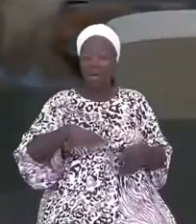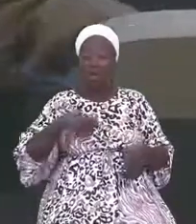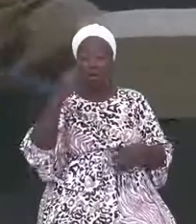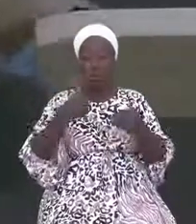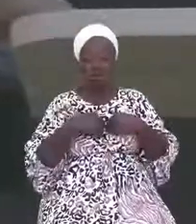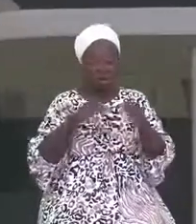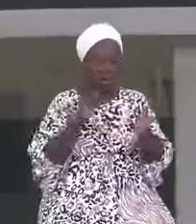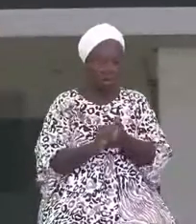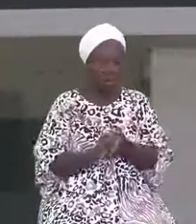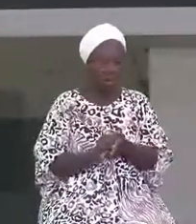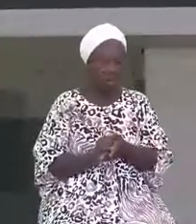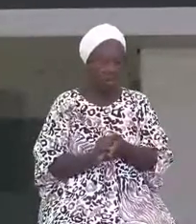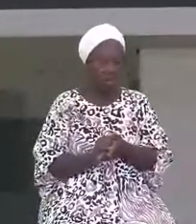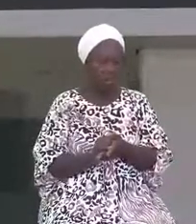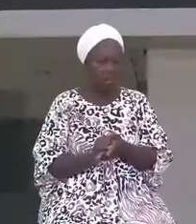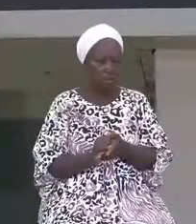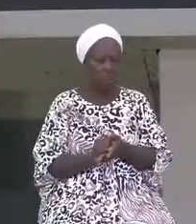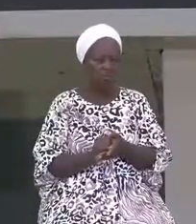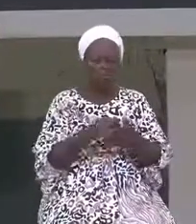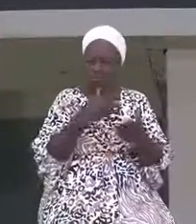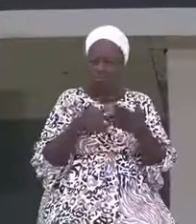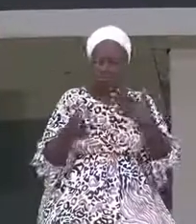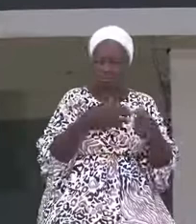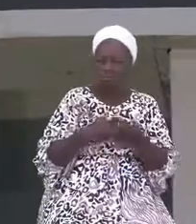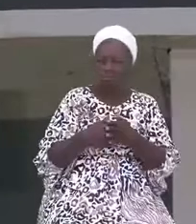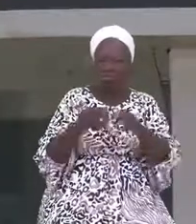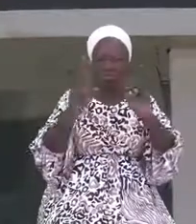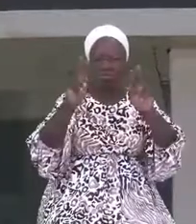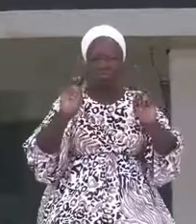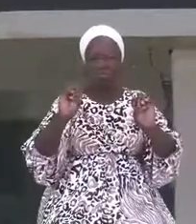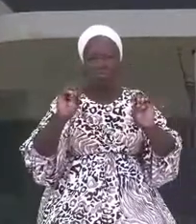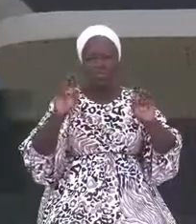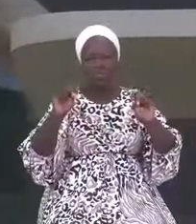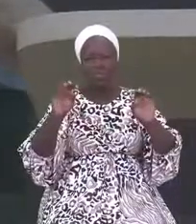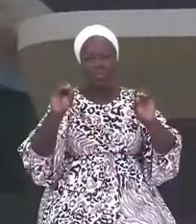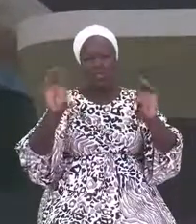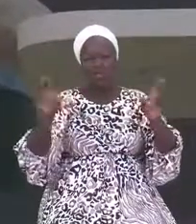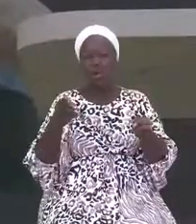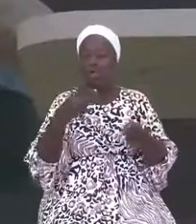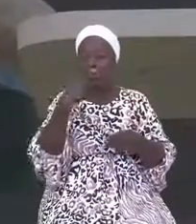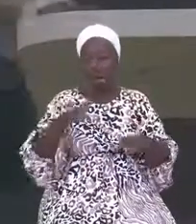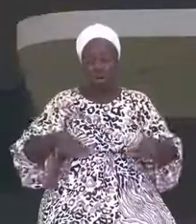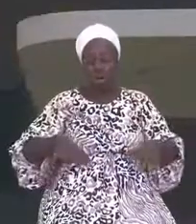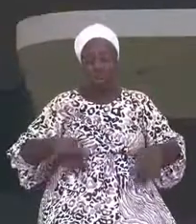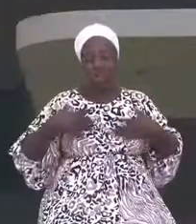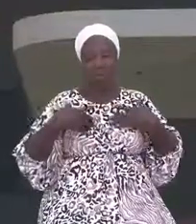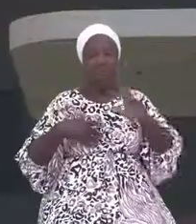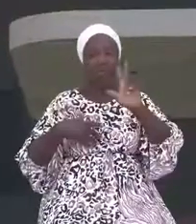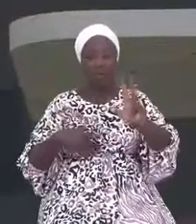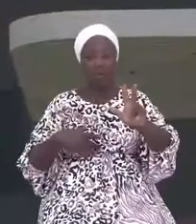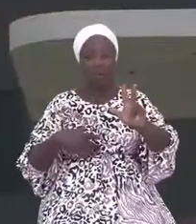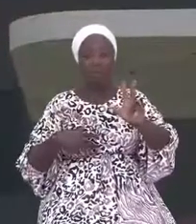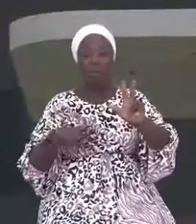faire. Même Enoch a vécu 365 ans et